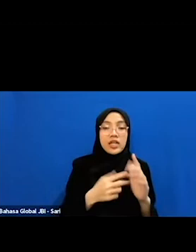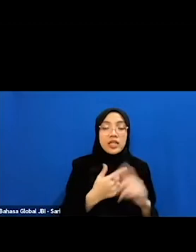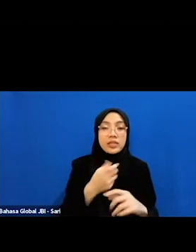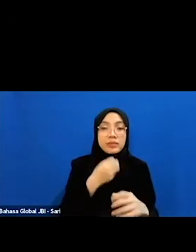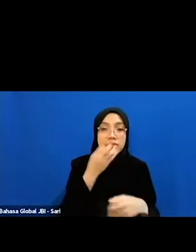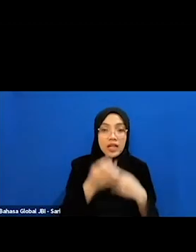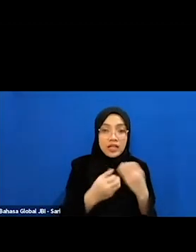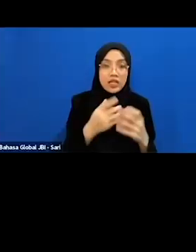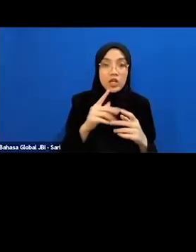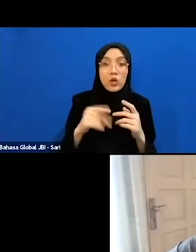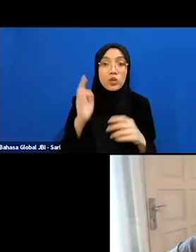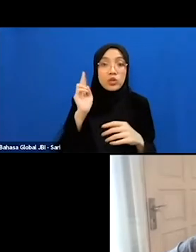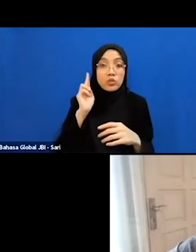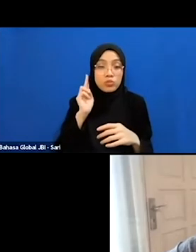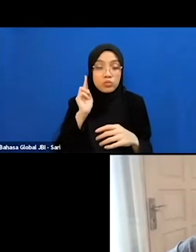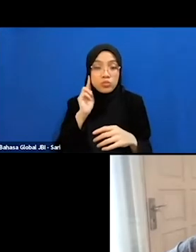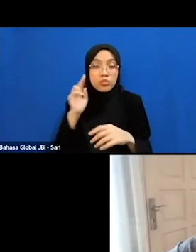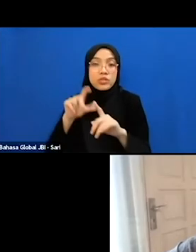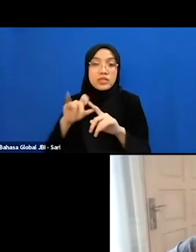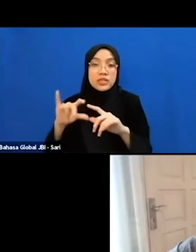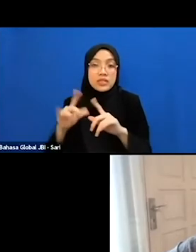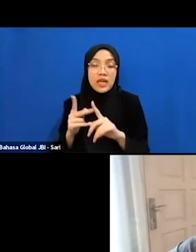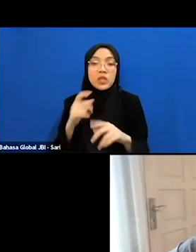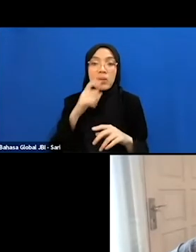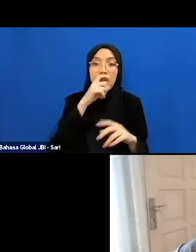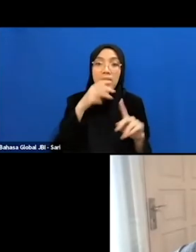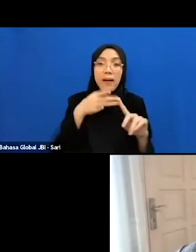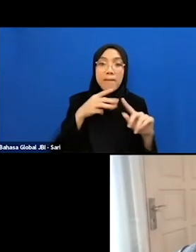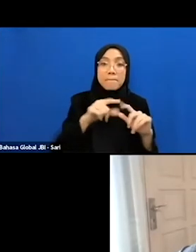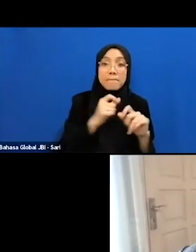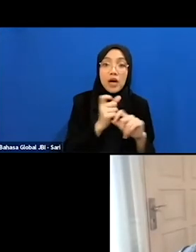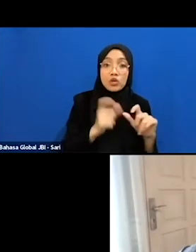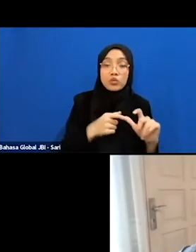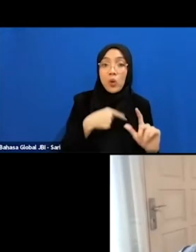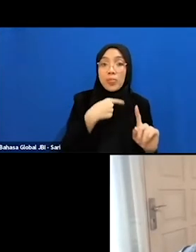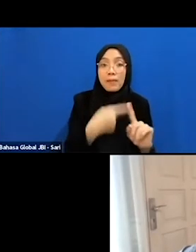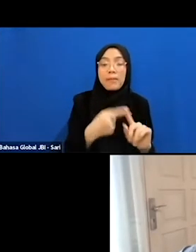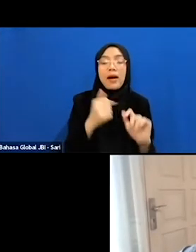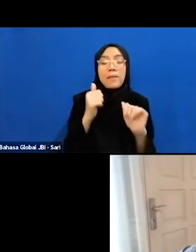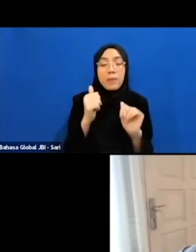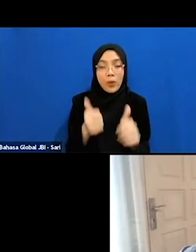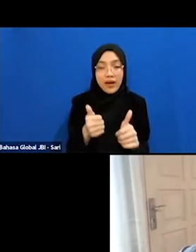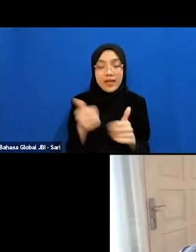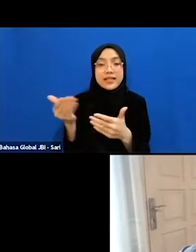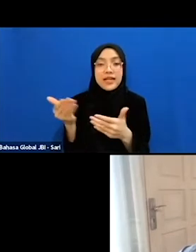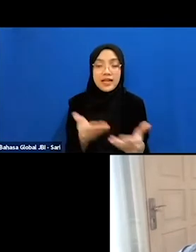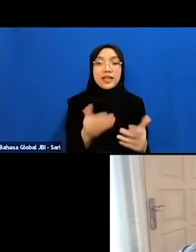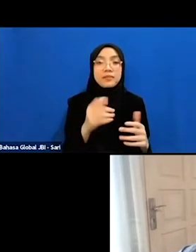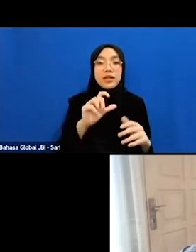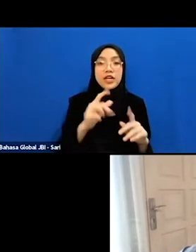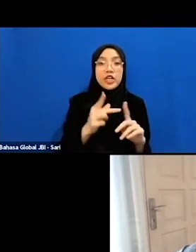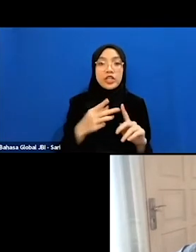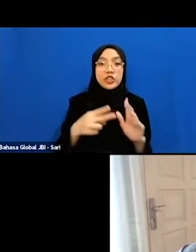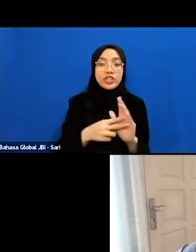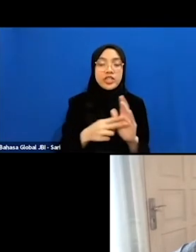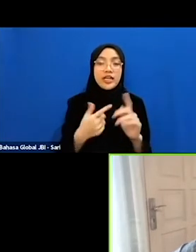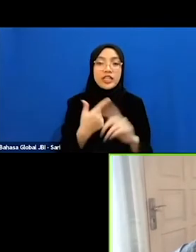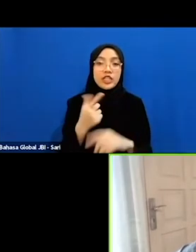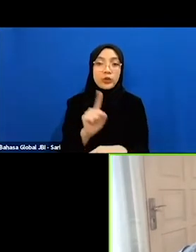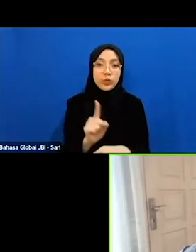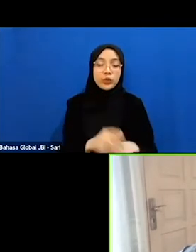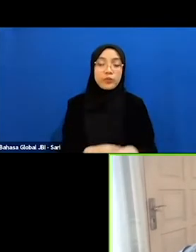Bagus ataupun ibu Diah punya tambahan bisa ditambahkan ng dipecahkan bacot